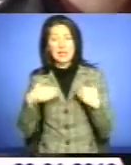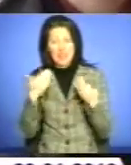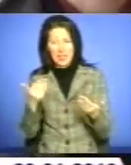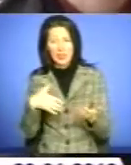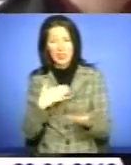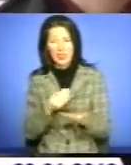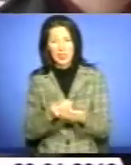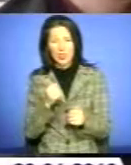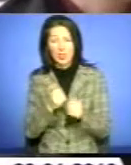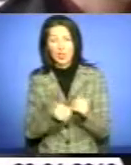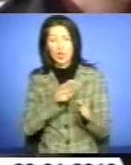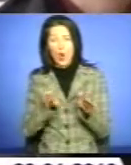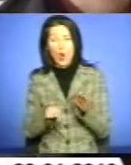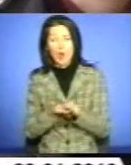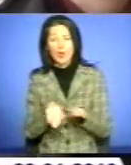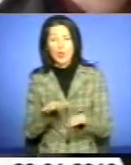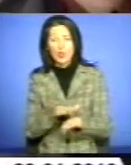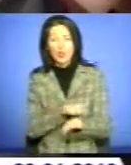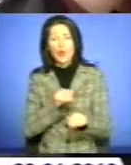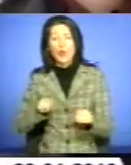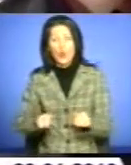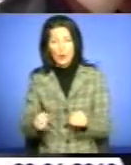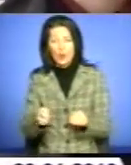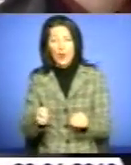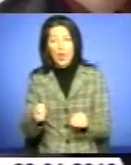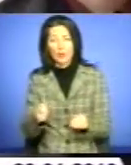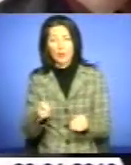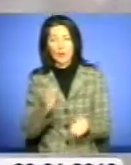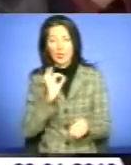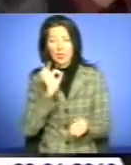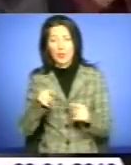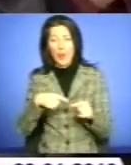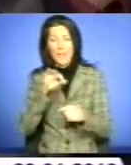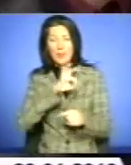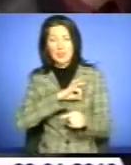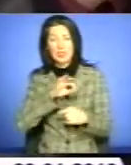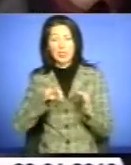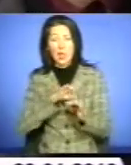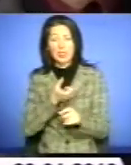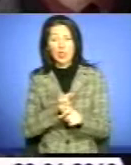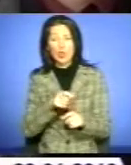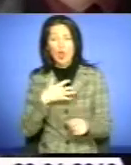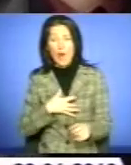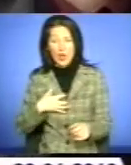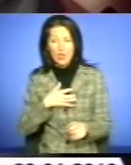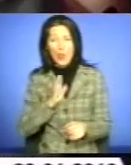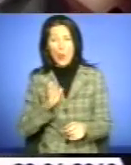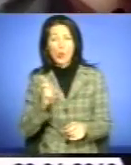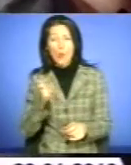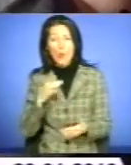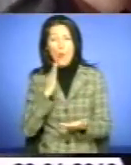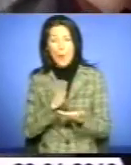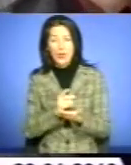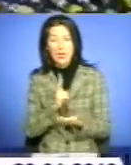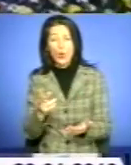вони часто ховають в довгу шухляду і, скажімо так, і бізнес-проекти. Тому дуже важливо було б мати